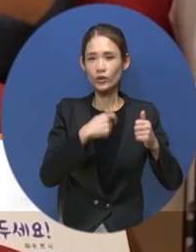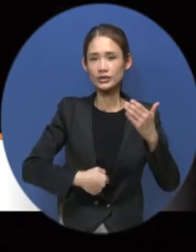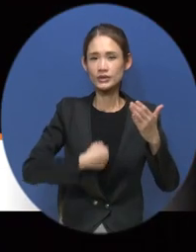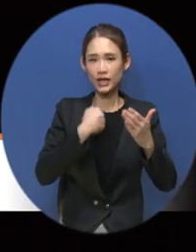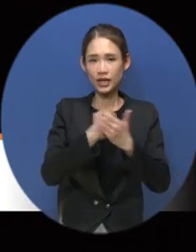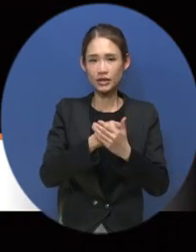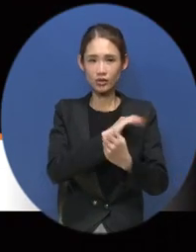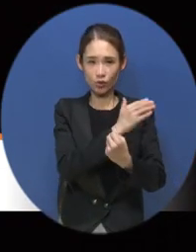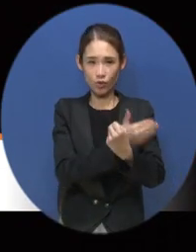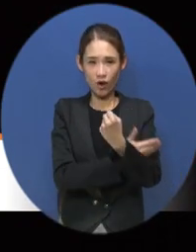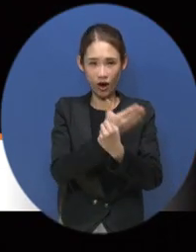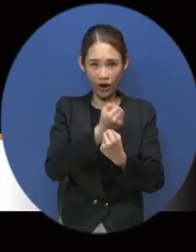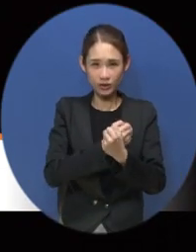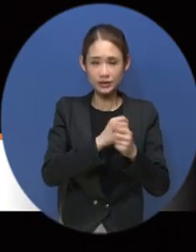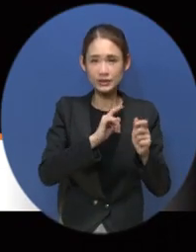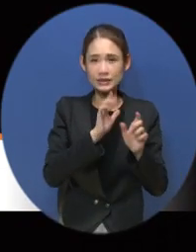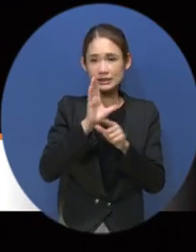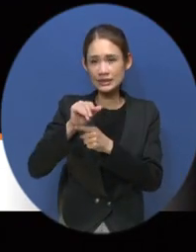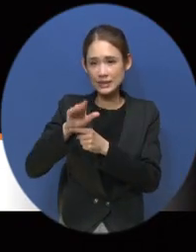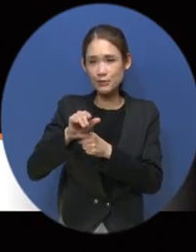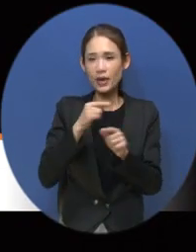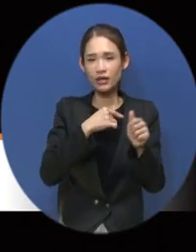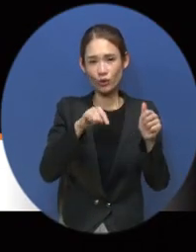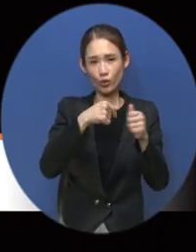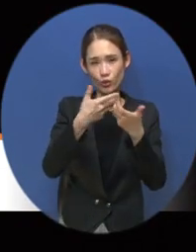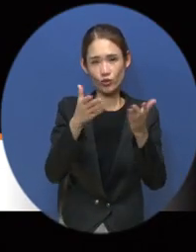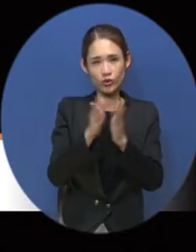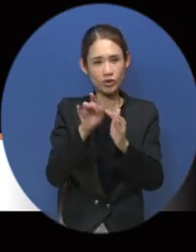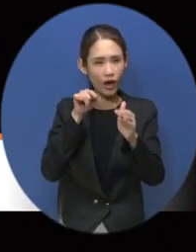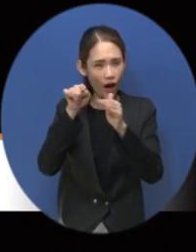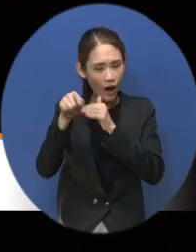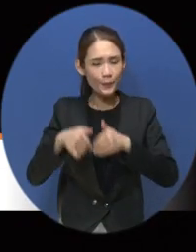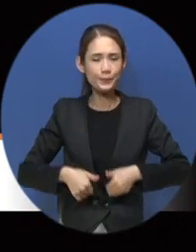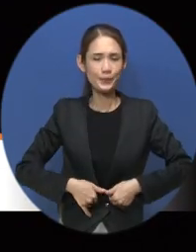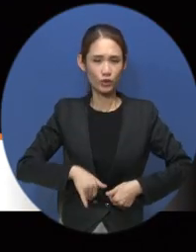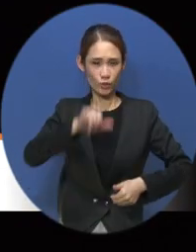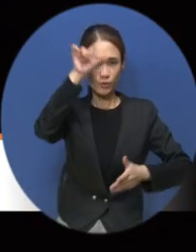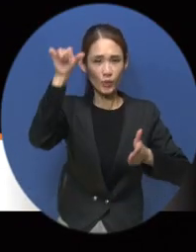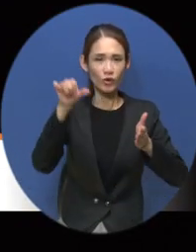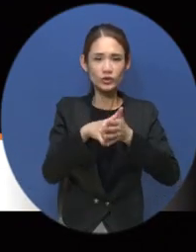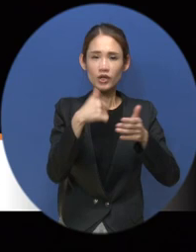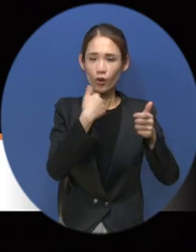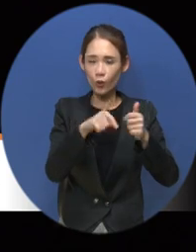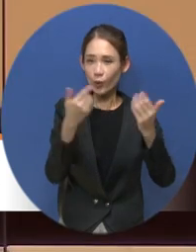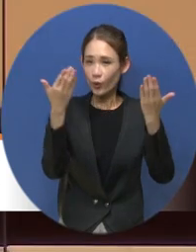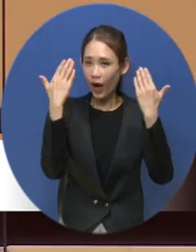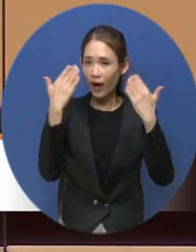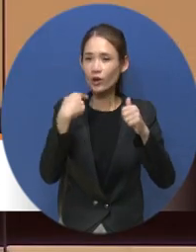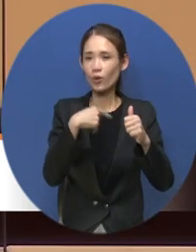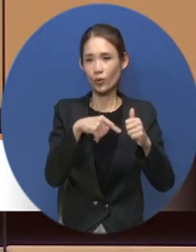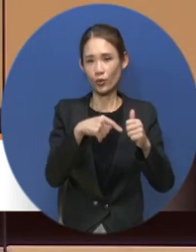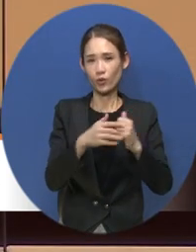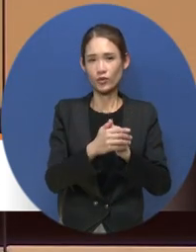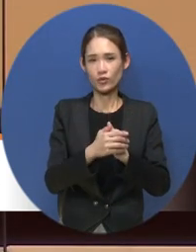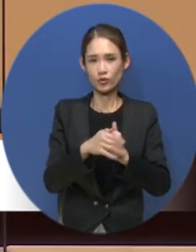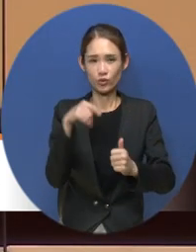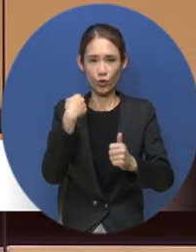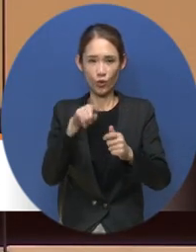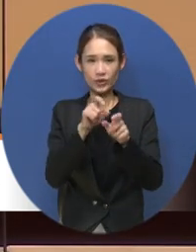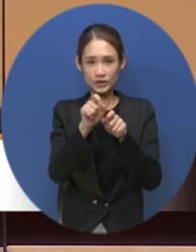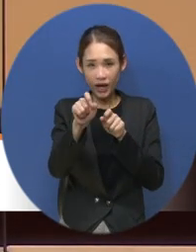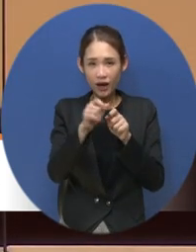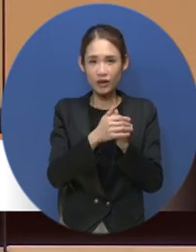권한을 가지고 지방교육자치로 나아가야 한다며 평생교육과 학교교육, 교육자치